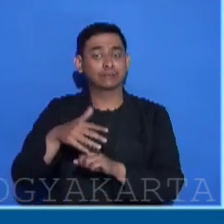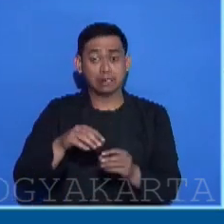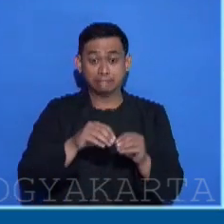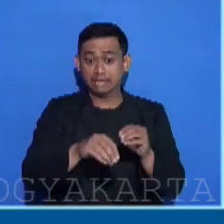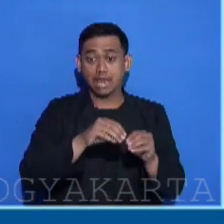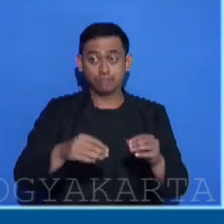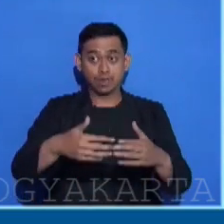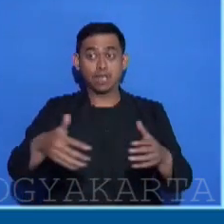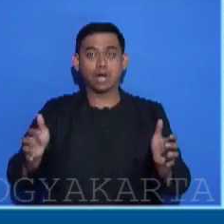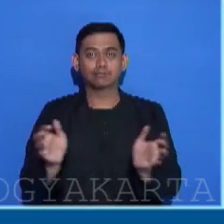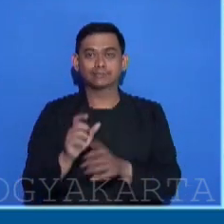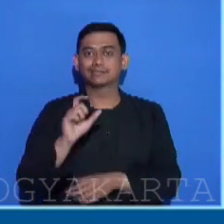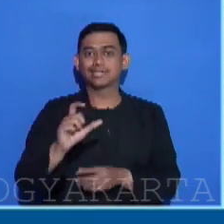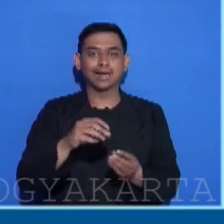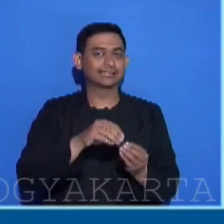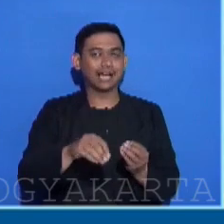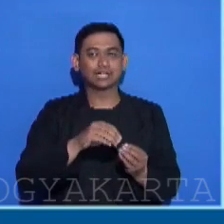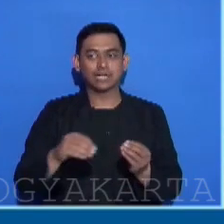pajangan lanj